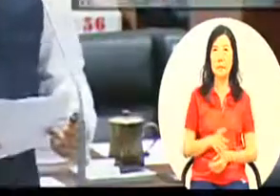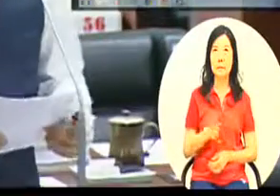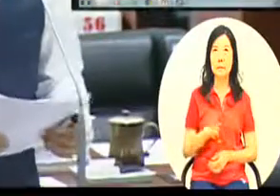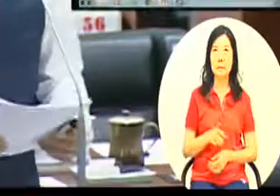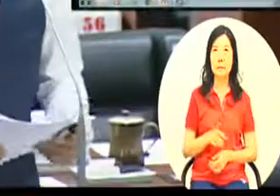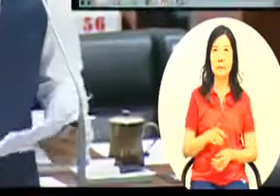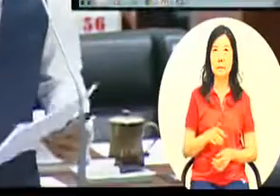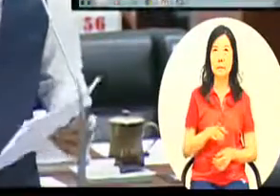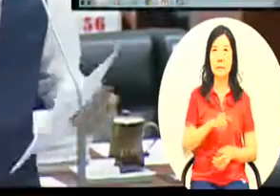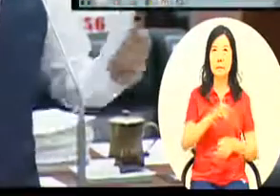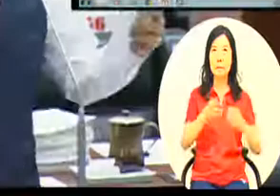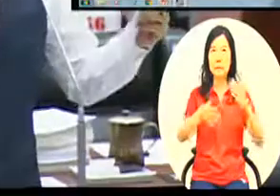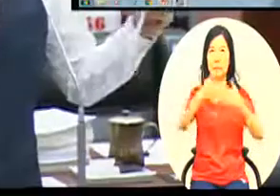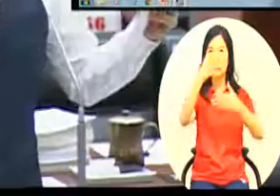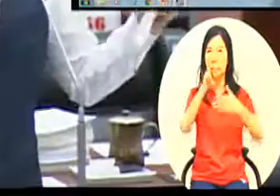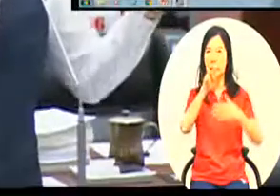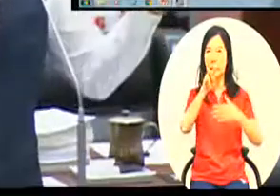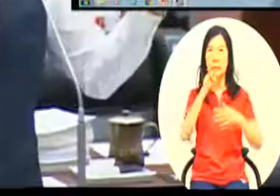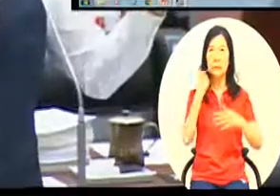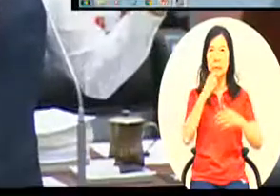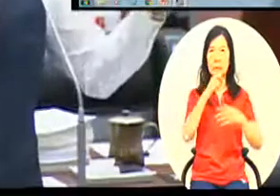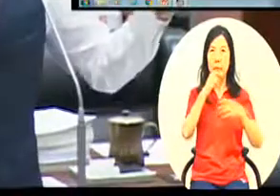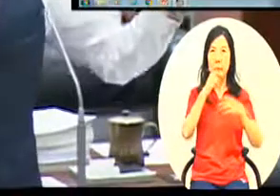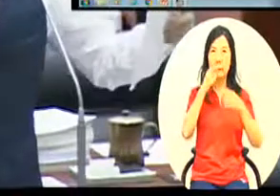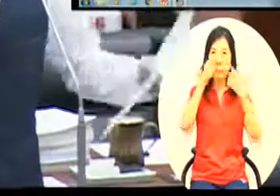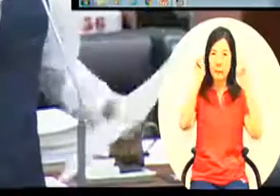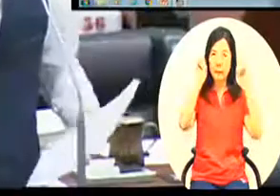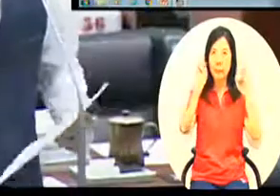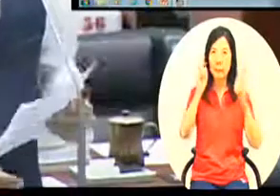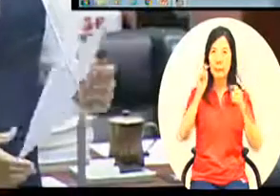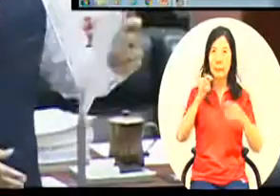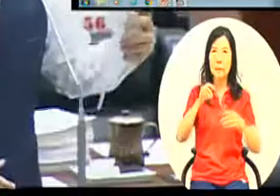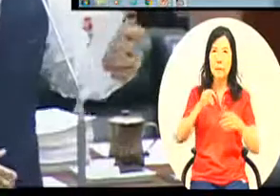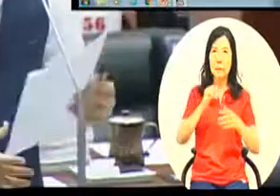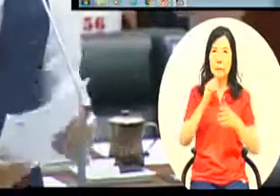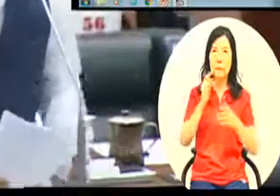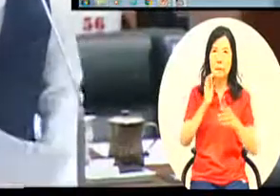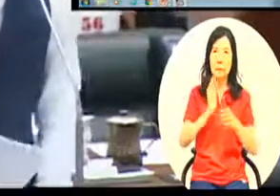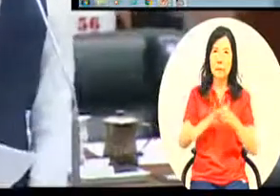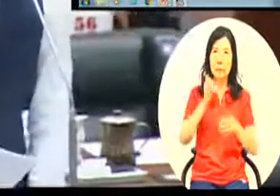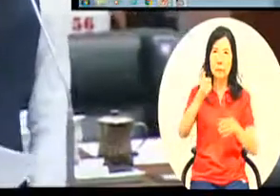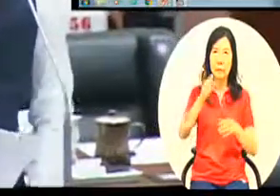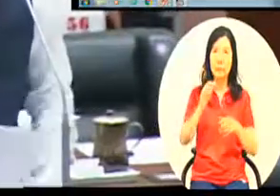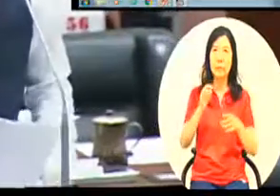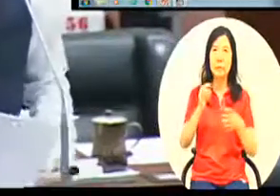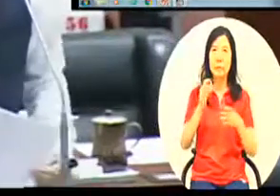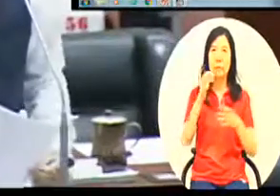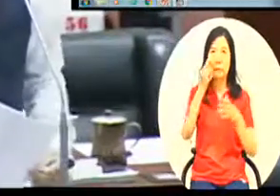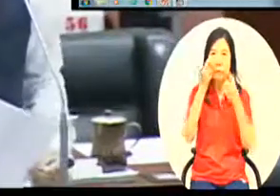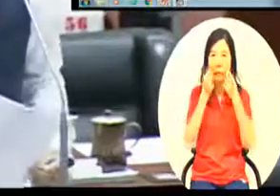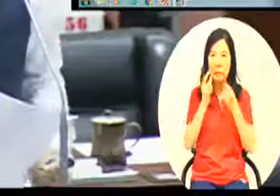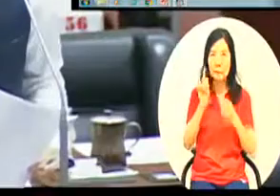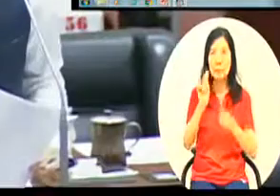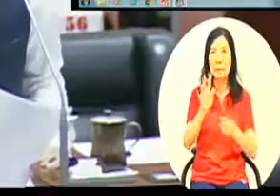请大家先看一下这个，这个是台大法律系高材生的眼泪，我们看一下他为了什么事情在哭泣。